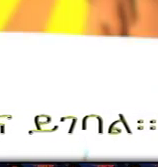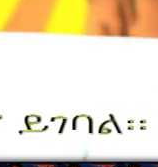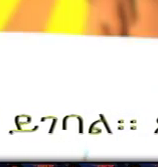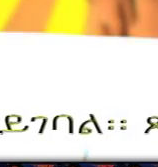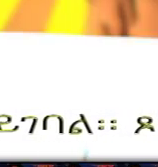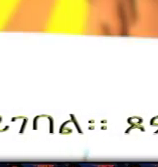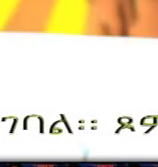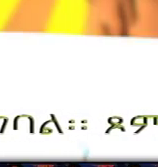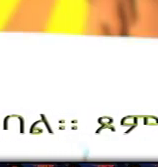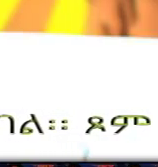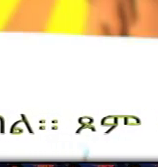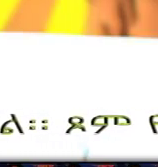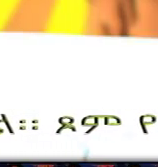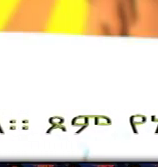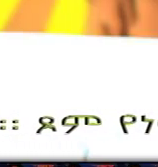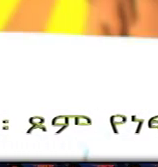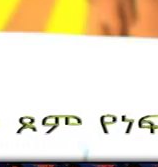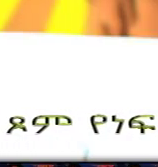ሃሌሉያ